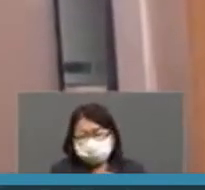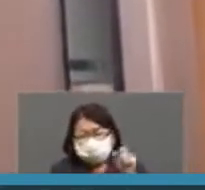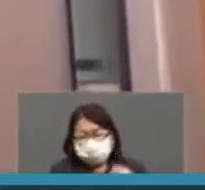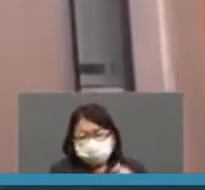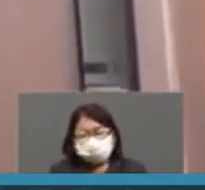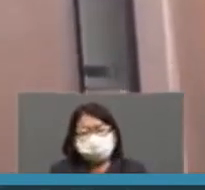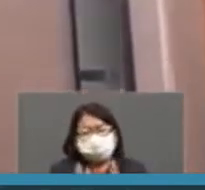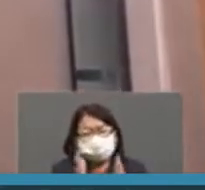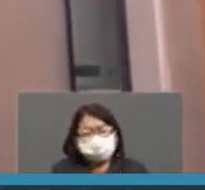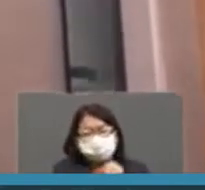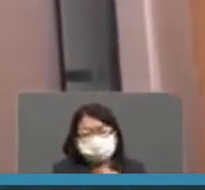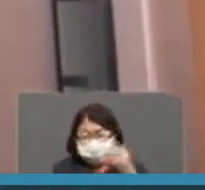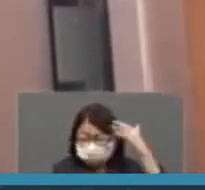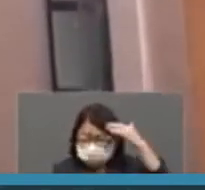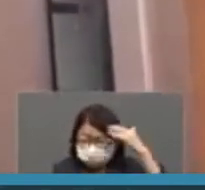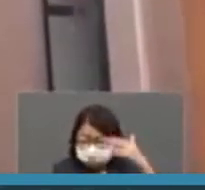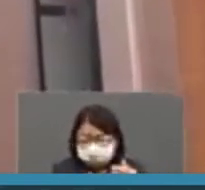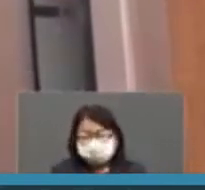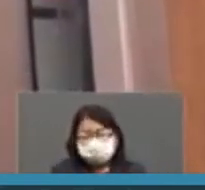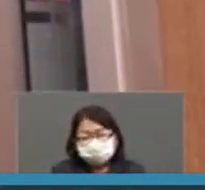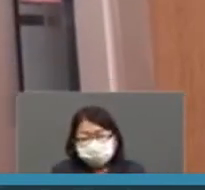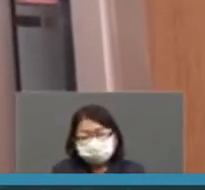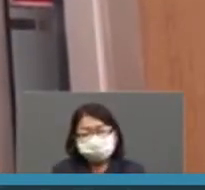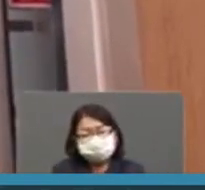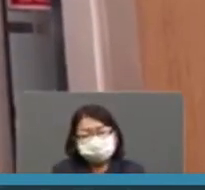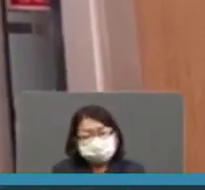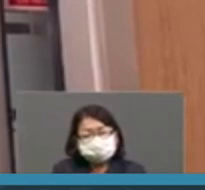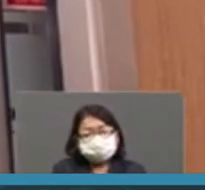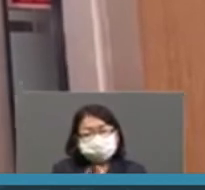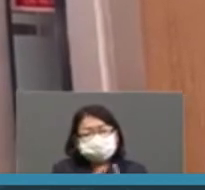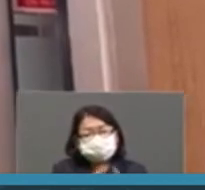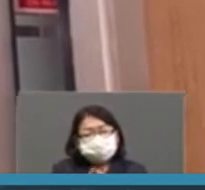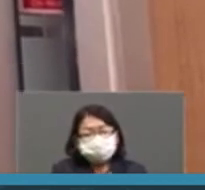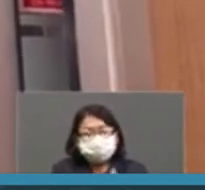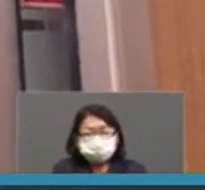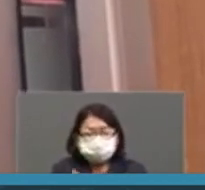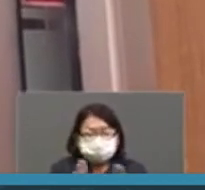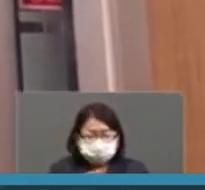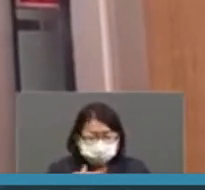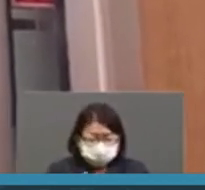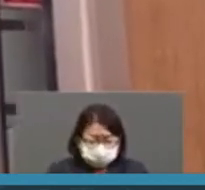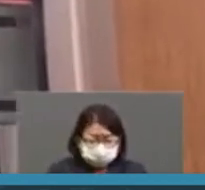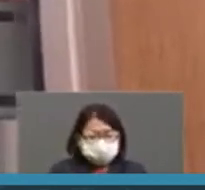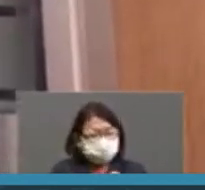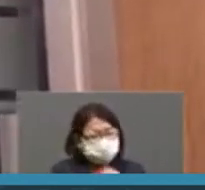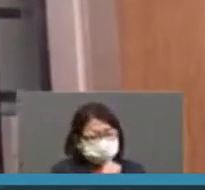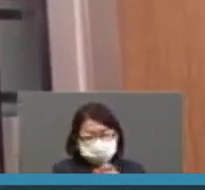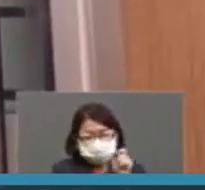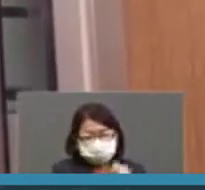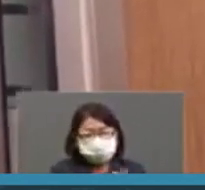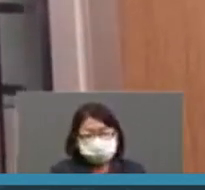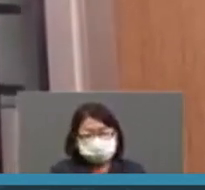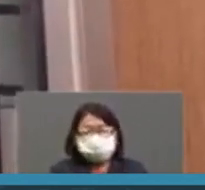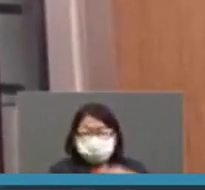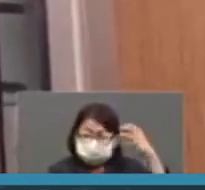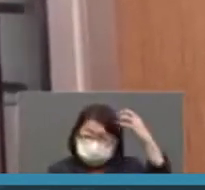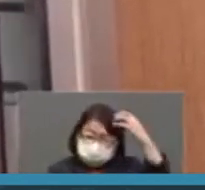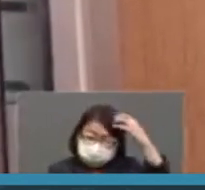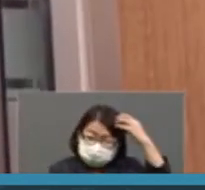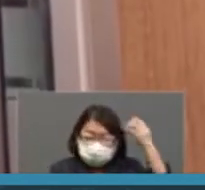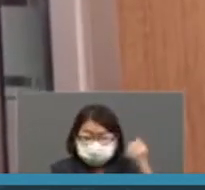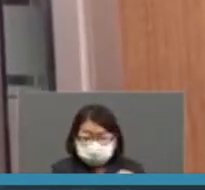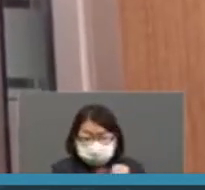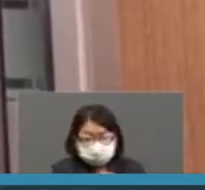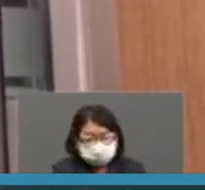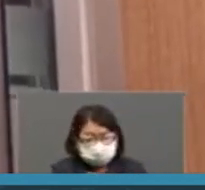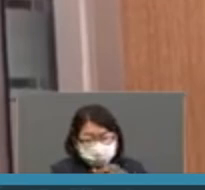การรักษาและดูแลสภาพจิตใจครอบครัวผู้เสียชีวิตควบคู่กับการตั้งทีมเยียวยาจิตใจผู้ประสบภาวะวิกฤตและเตรียมระ